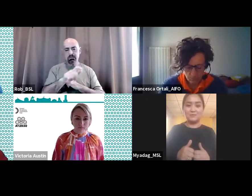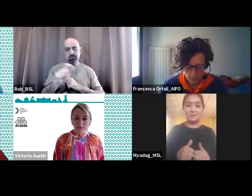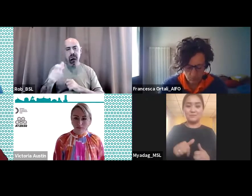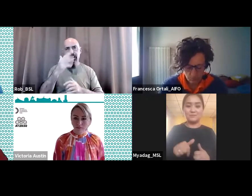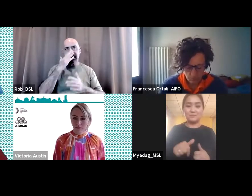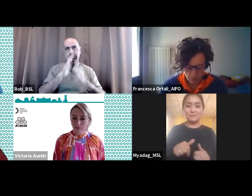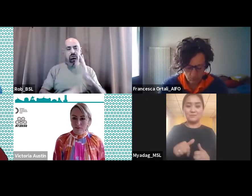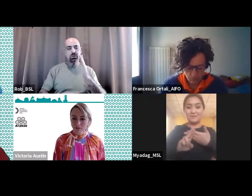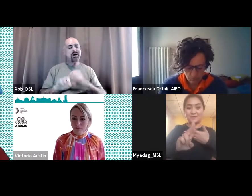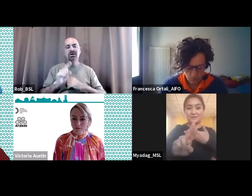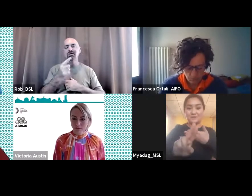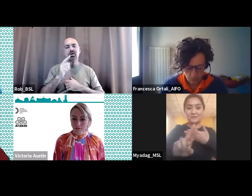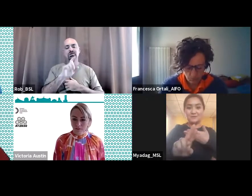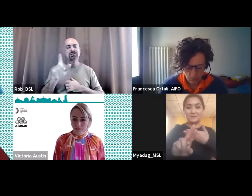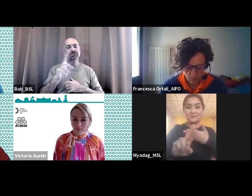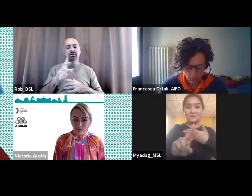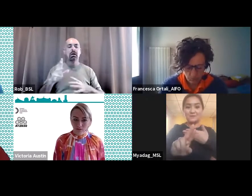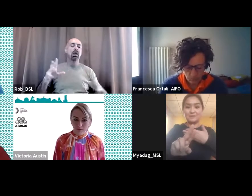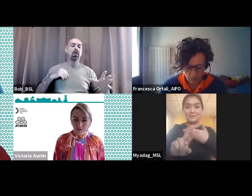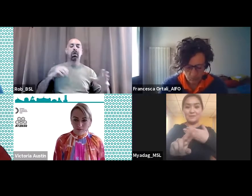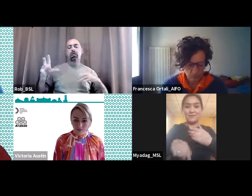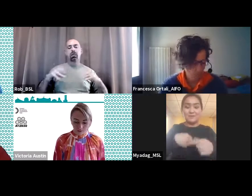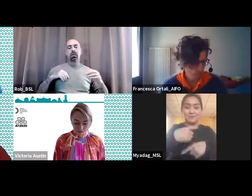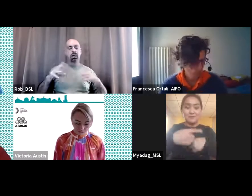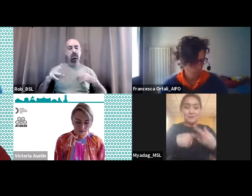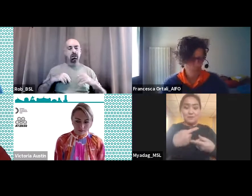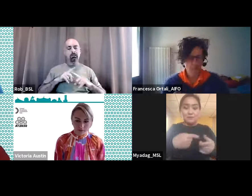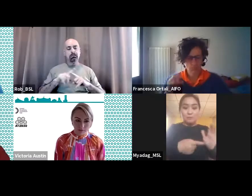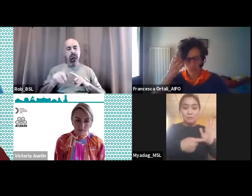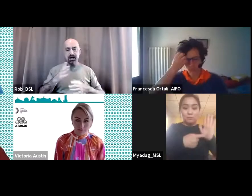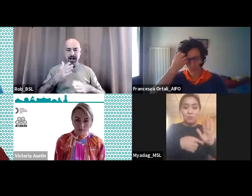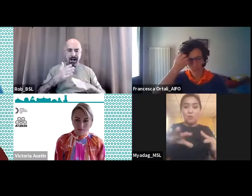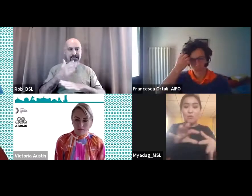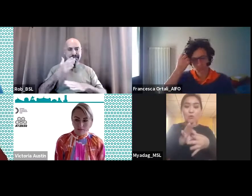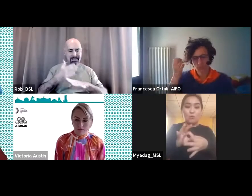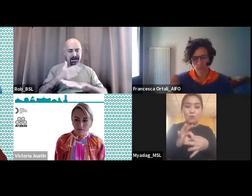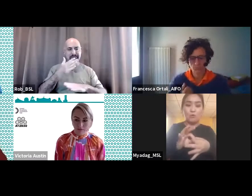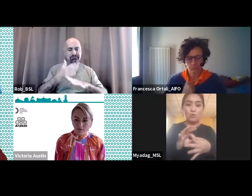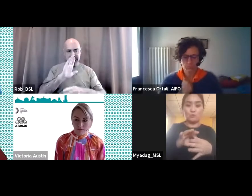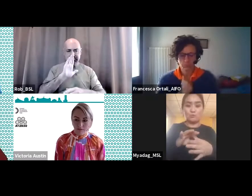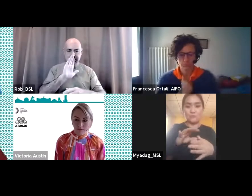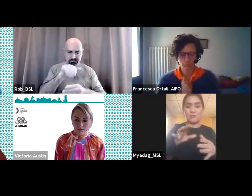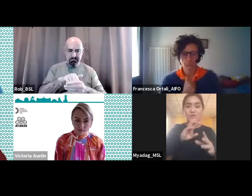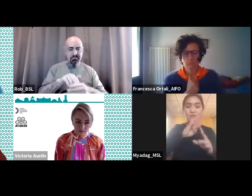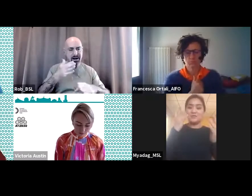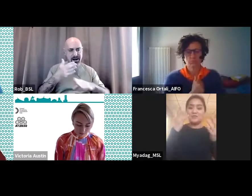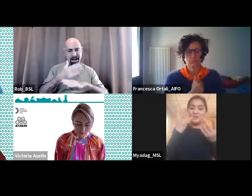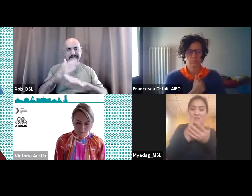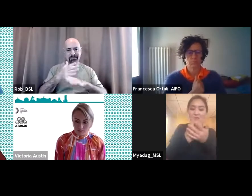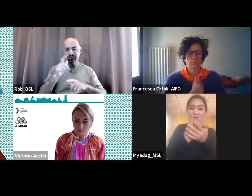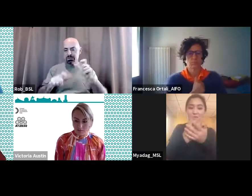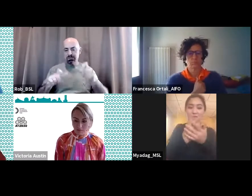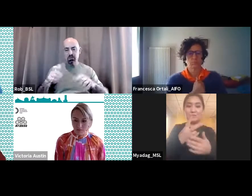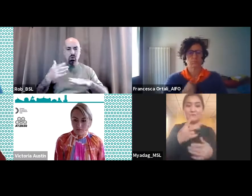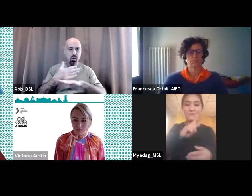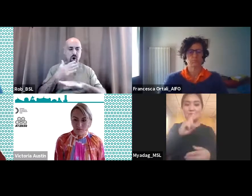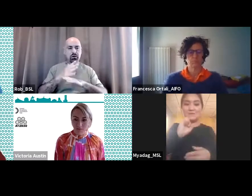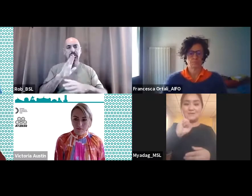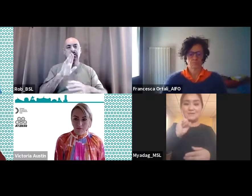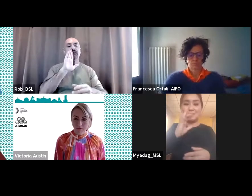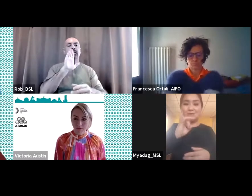улсын хамтын ажиллагаатай хөшөө илүү өргөн нийгмийн хамгаалсан зорилгыг бий болгох. Ингээд үйл ажиллагаанд хамтран оролцож